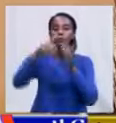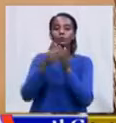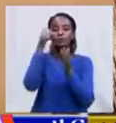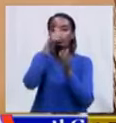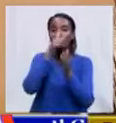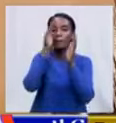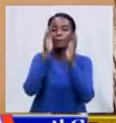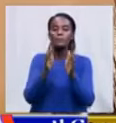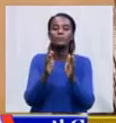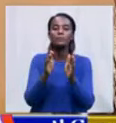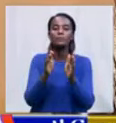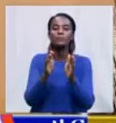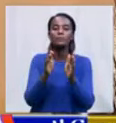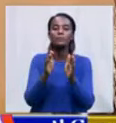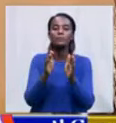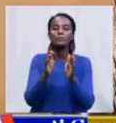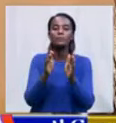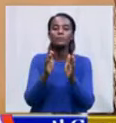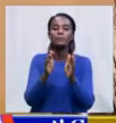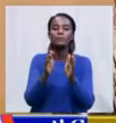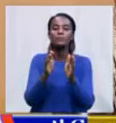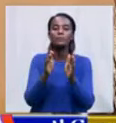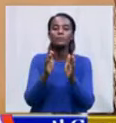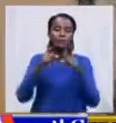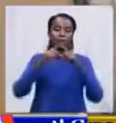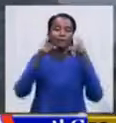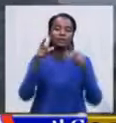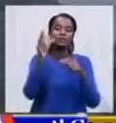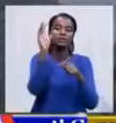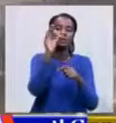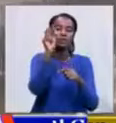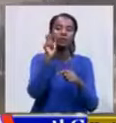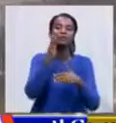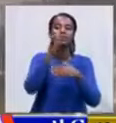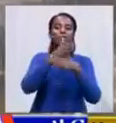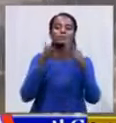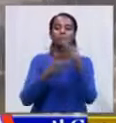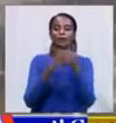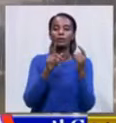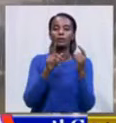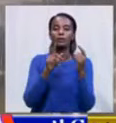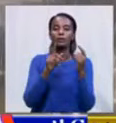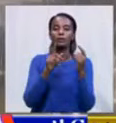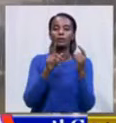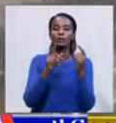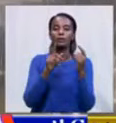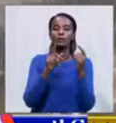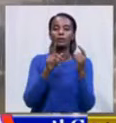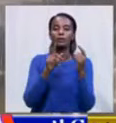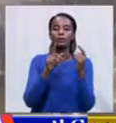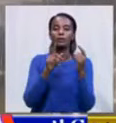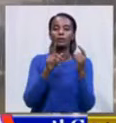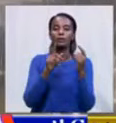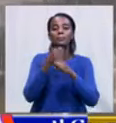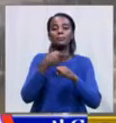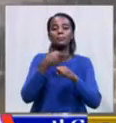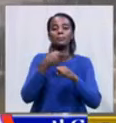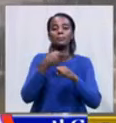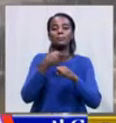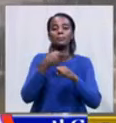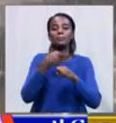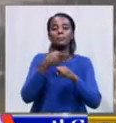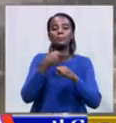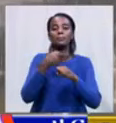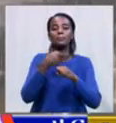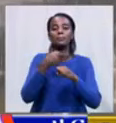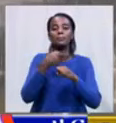ኢትዮጵያውያን በጉጉት በሚጠበቀው የታላቁ ህዳሴ ግድብ ግንባታ ነው። እንደጀመርነውን ጨርሳለን በሚል መርህ ቃል በኢትዮጵያውያን